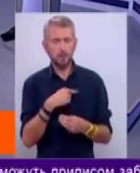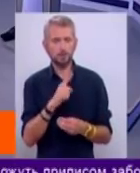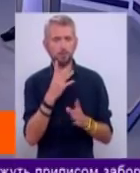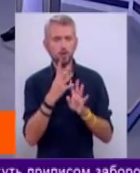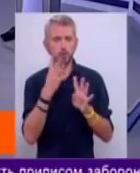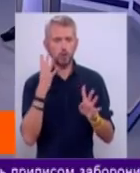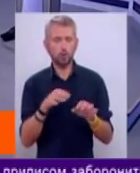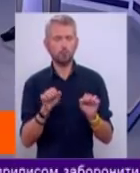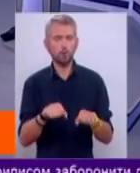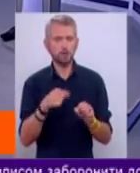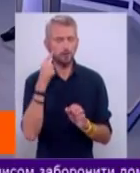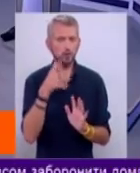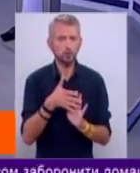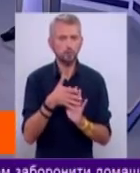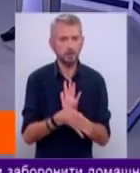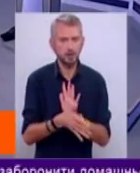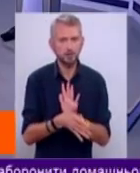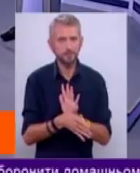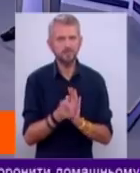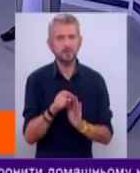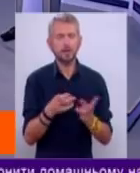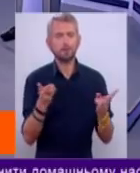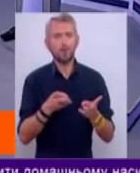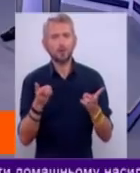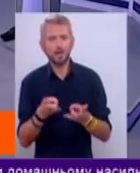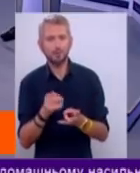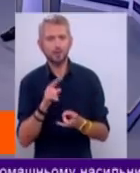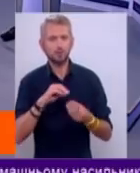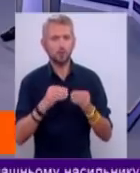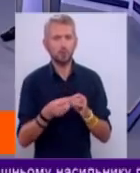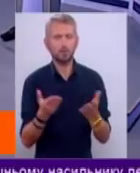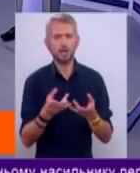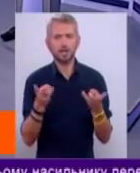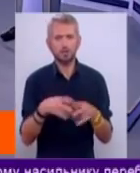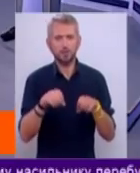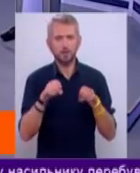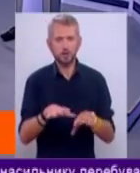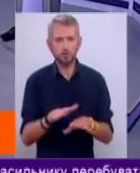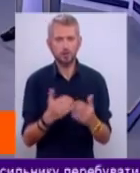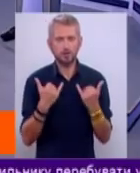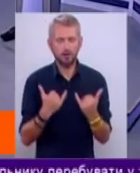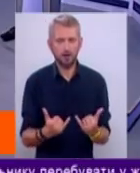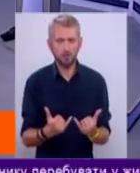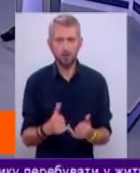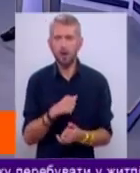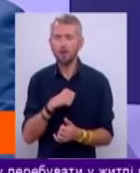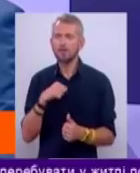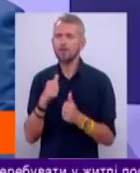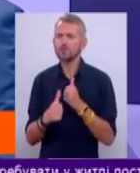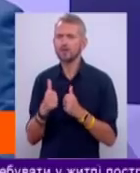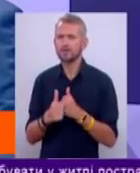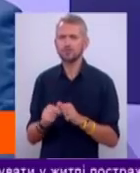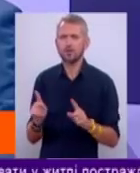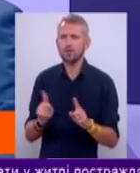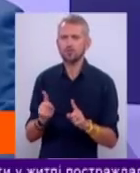чергу можливість зрозуміти ті потреби, ті проблеми, які треба вирішувати негайно. Найчастіше,